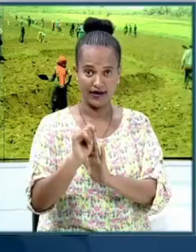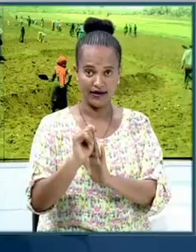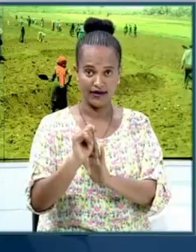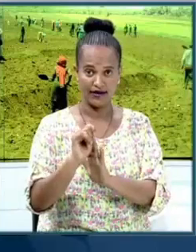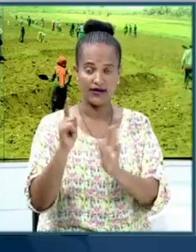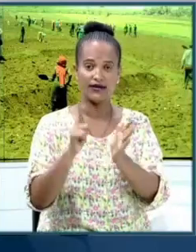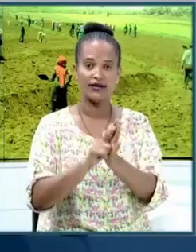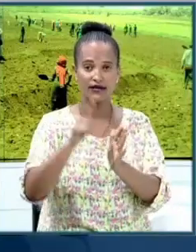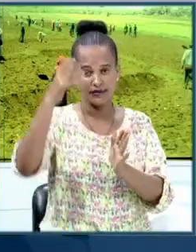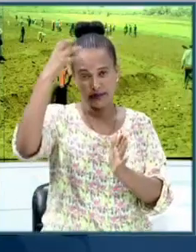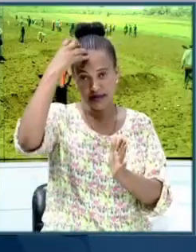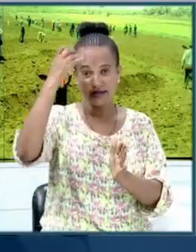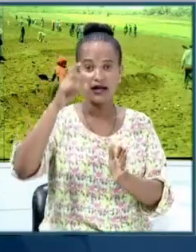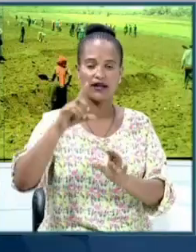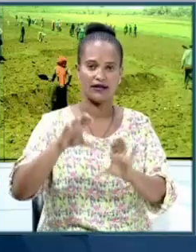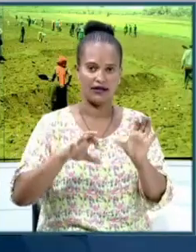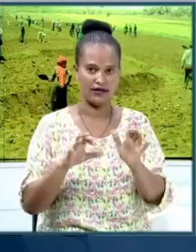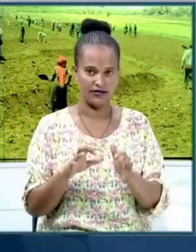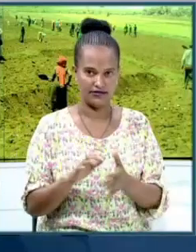ብሕገ መንግስቲ እንተልካ ናይ ትግራይ